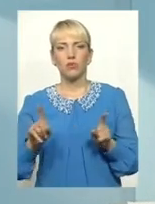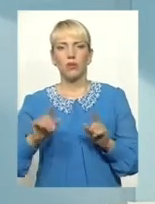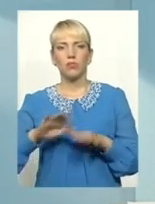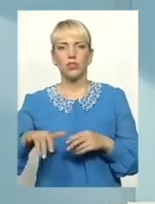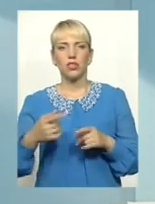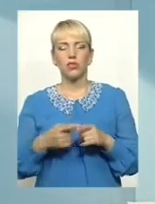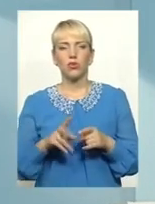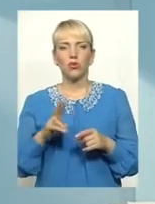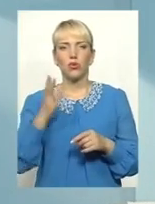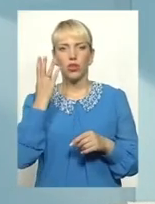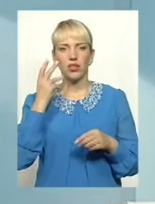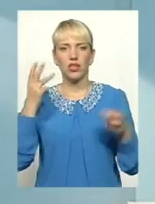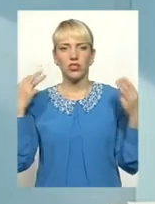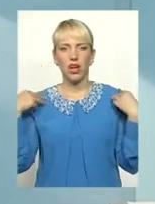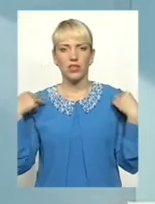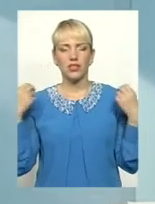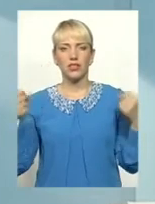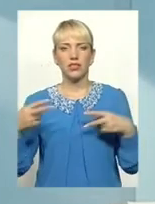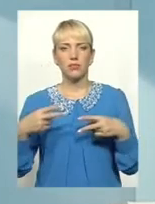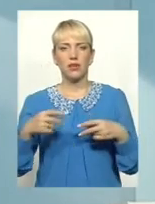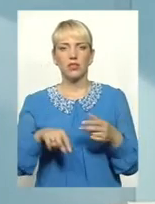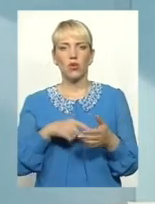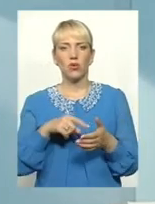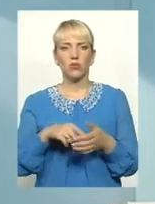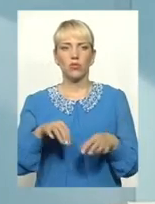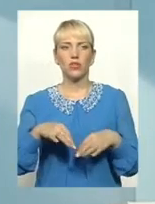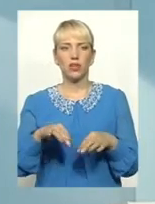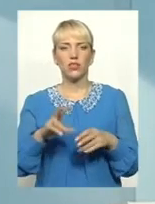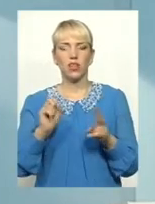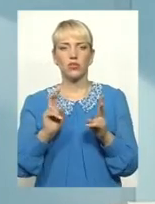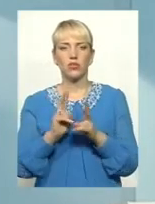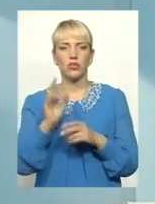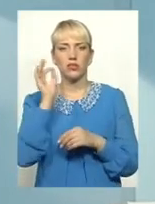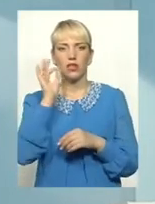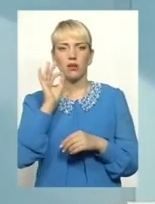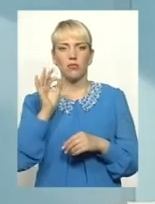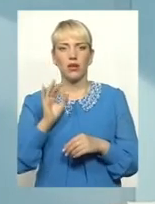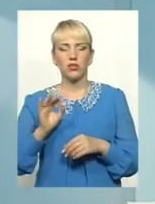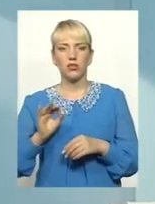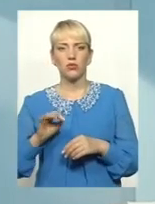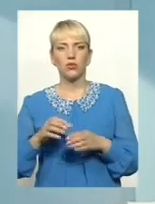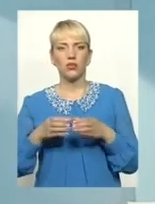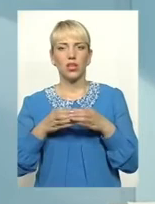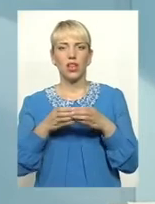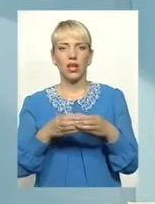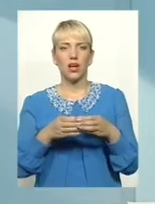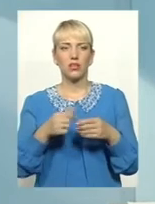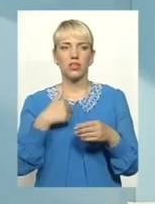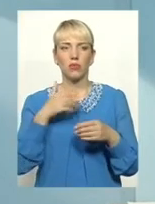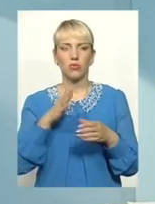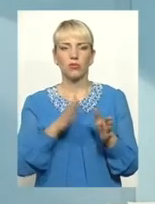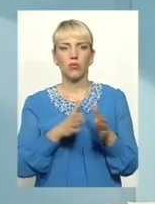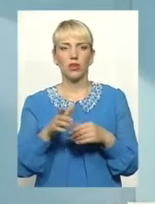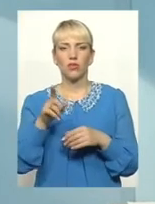спецкомунтранса на зустрічі з німецькою делегацією сказав, що я там наведу порядок, і це буде отак, і